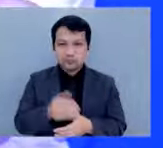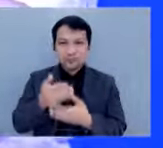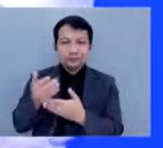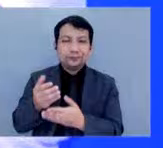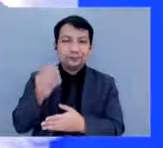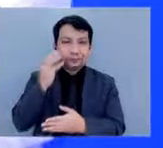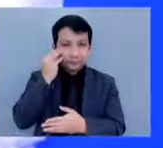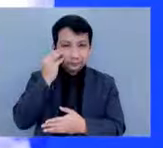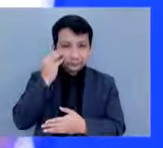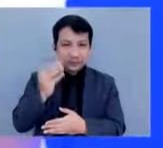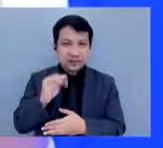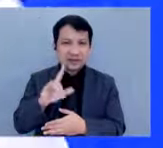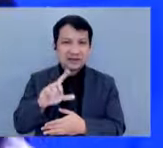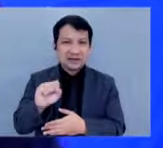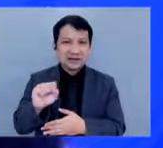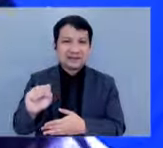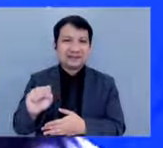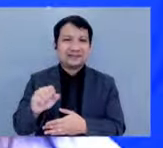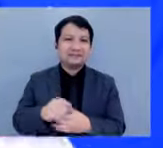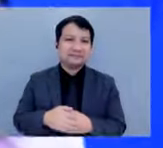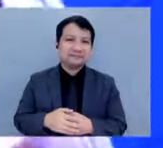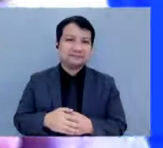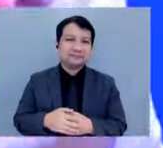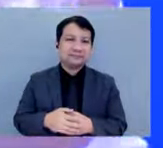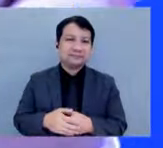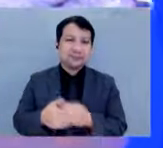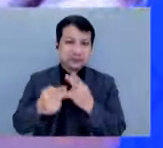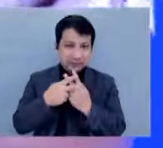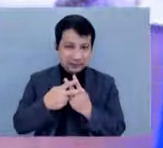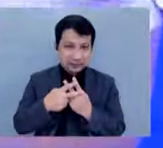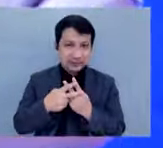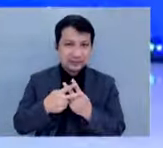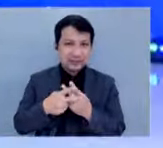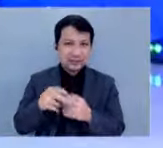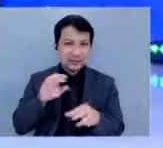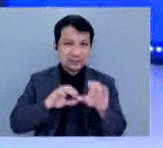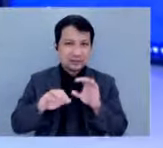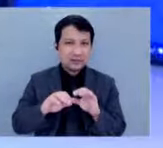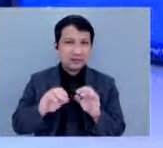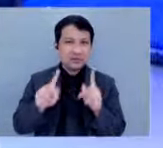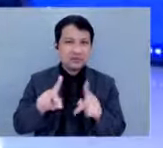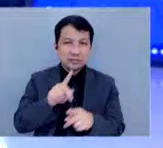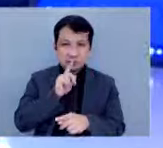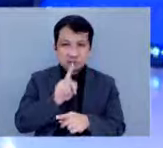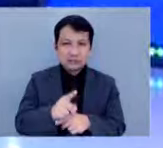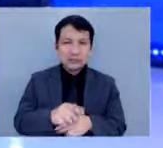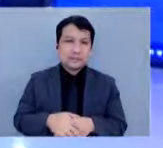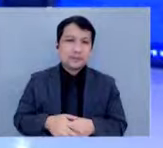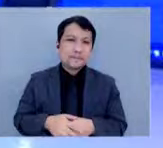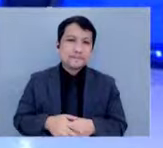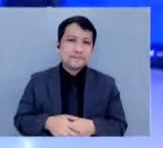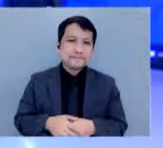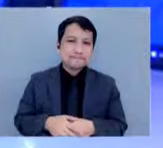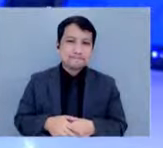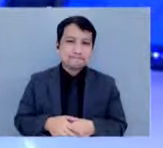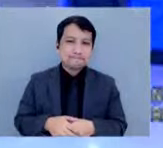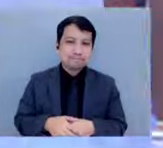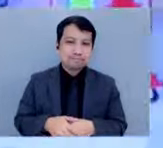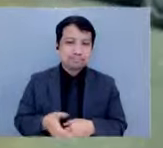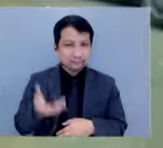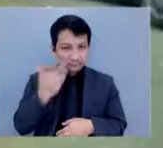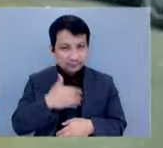Miles. Thank you. Hashtag chemistry is real. Ito man itong araw flower.